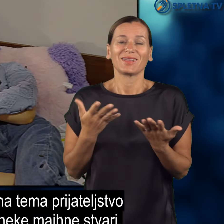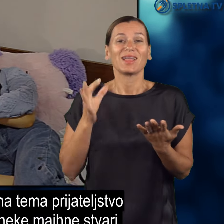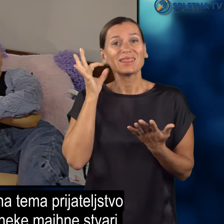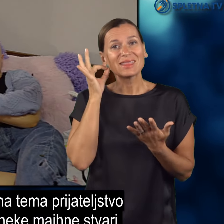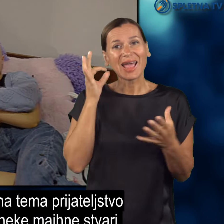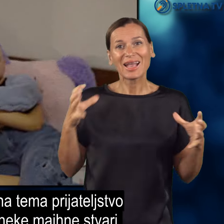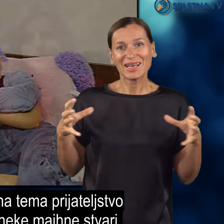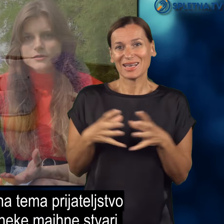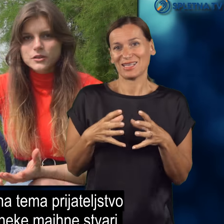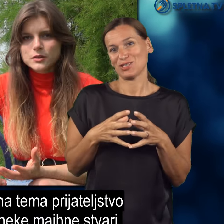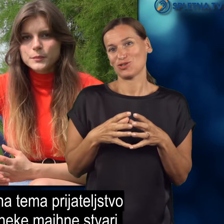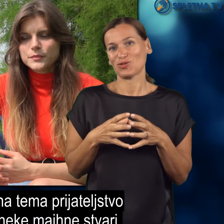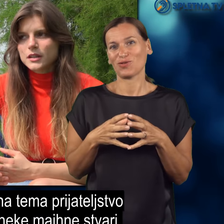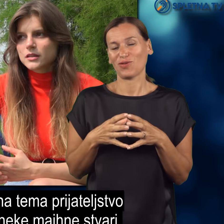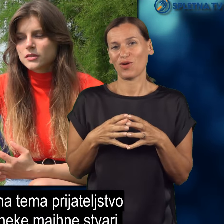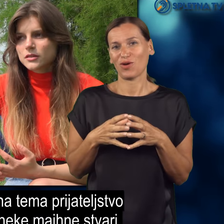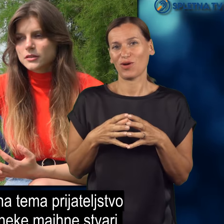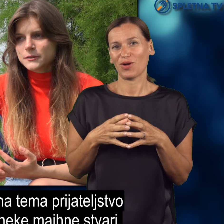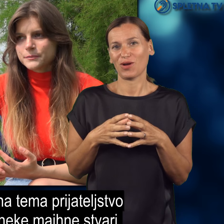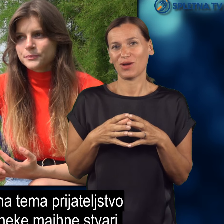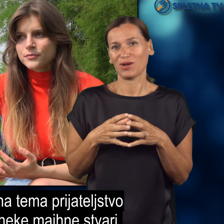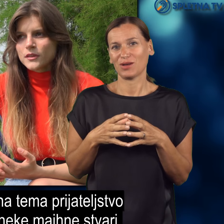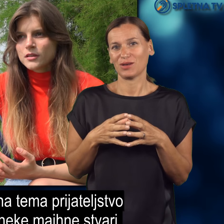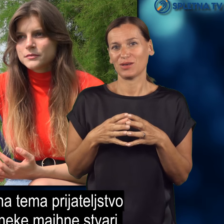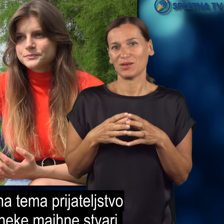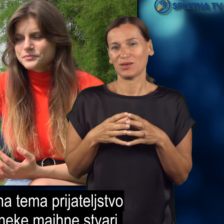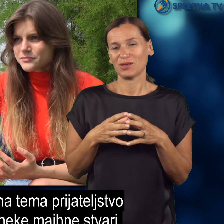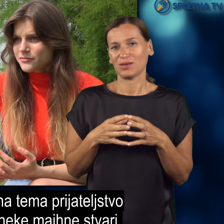in neko deklištvo, neko